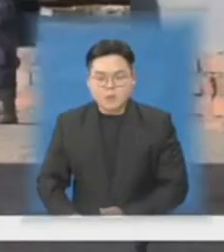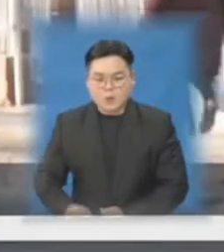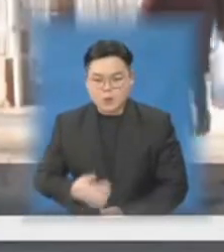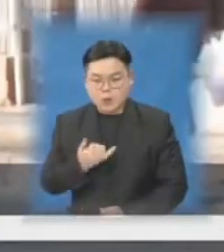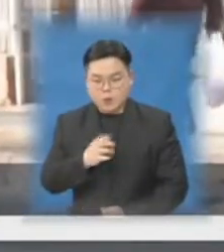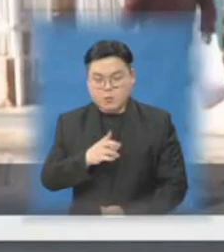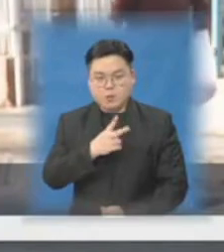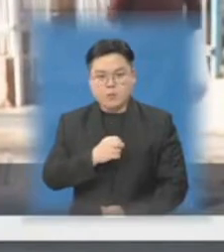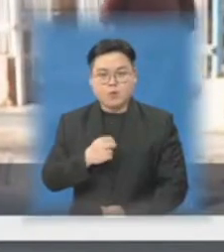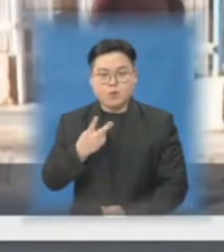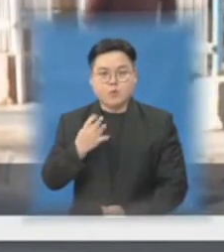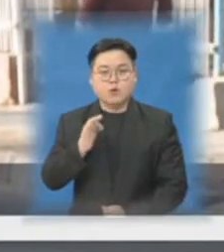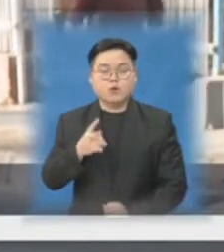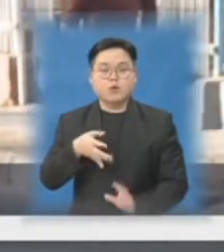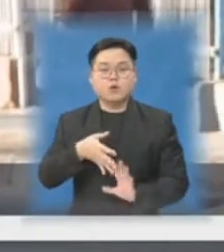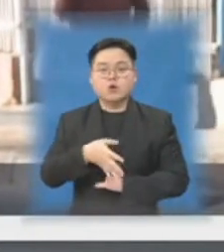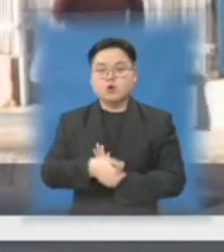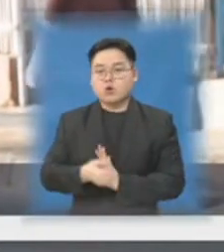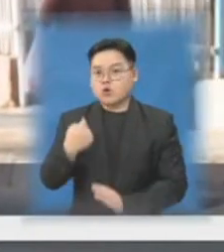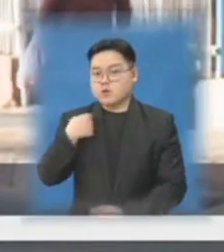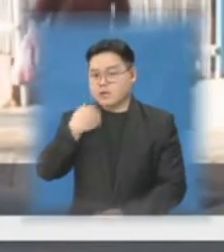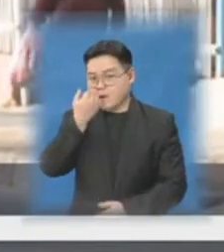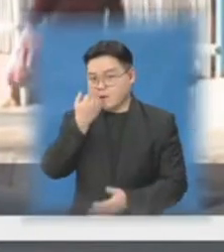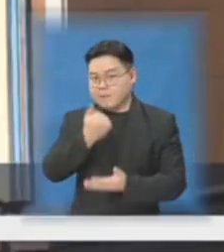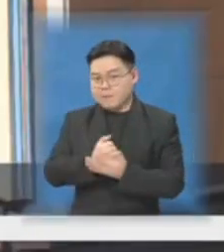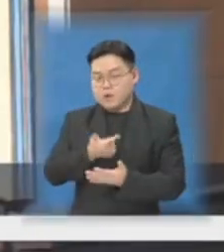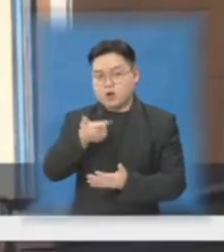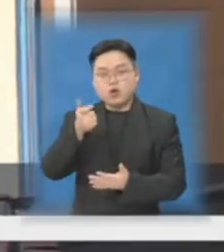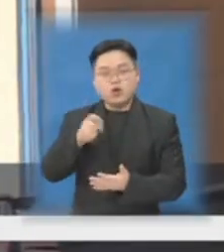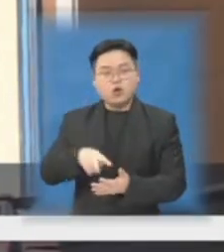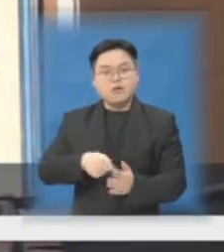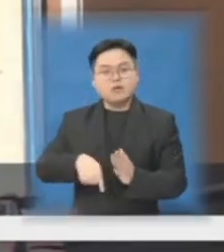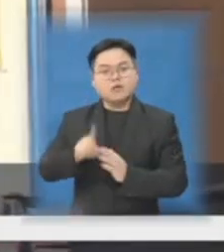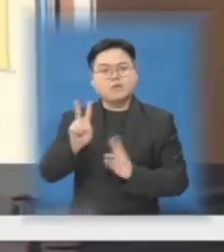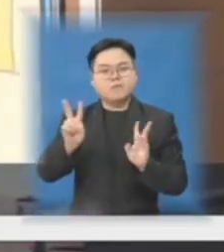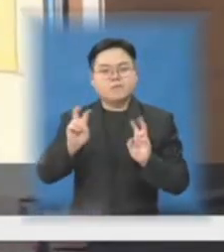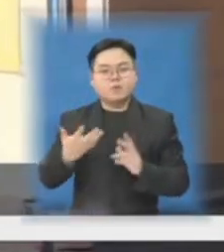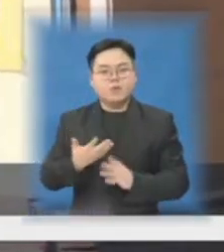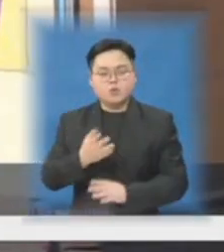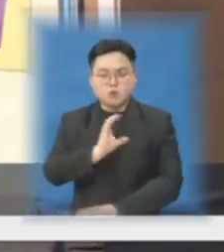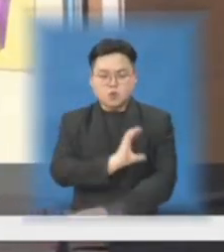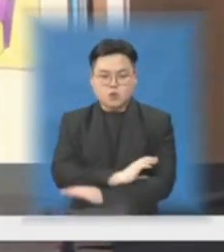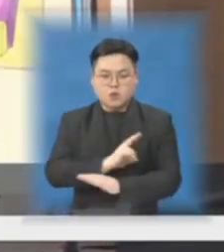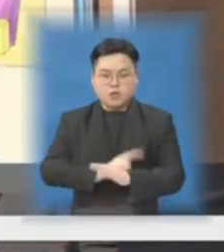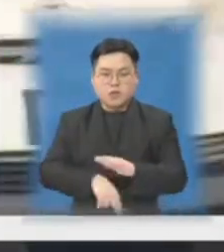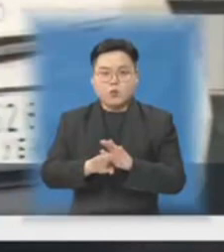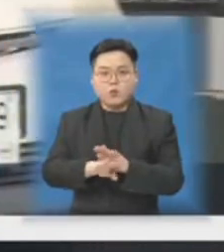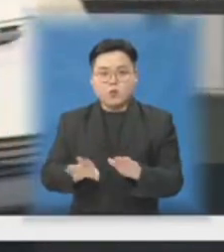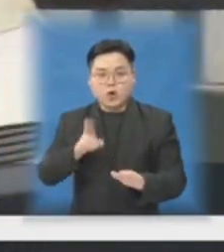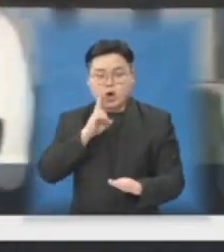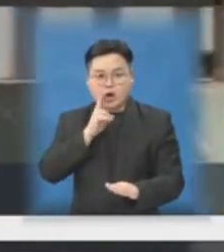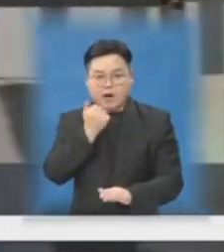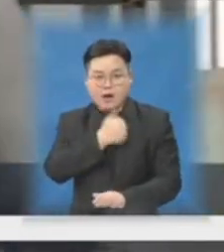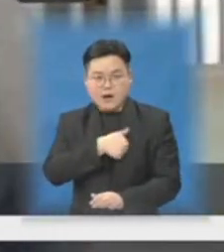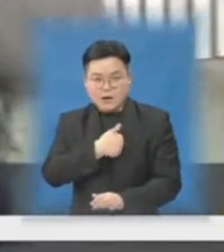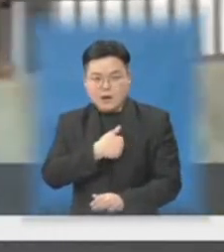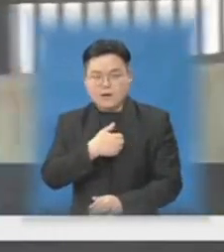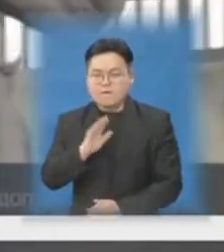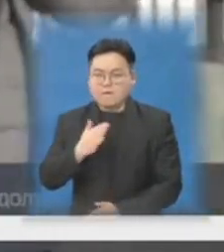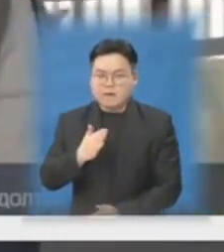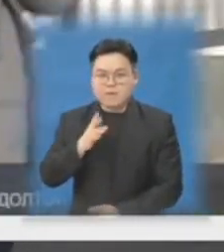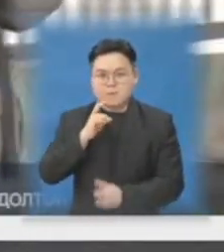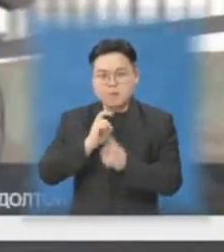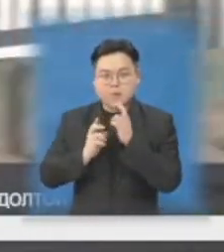Нийслэлийн 2024 оны төсөв өчигдөр батлагдсан. За үүнд гол анхаарал татах зүйл бол сургууль цэцэрлэгийн хүүхдийн хоол хүнсний хангамж, шин